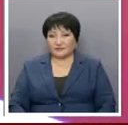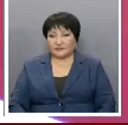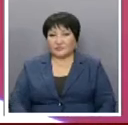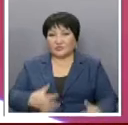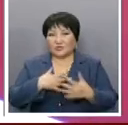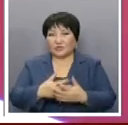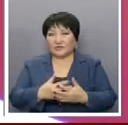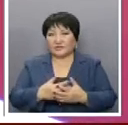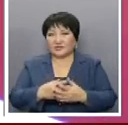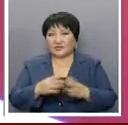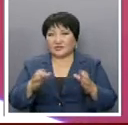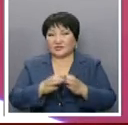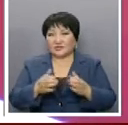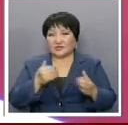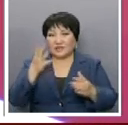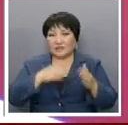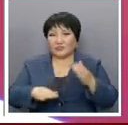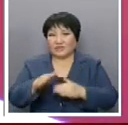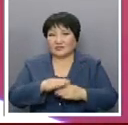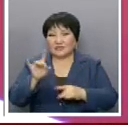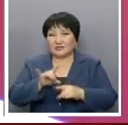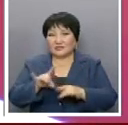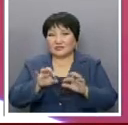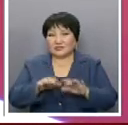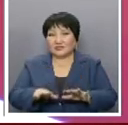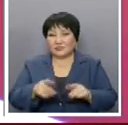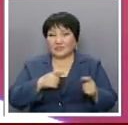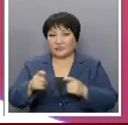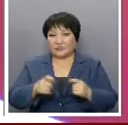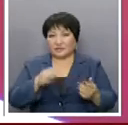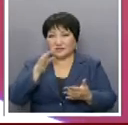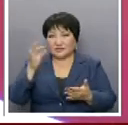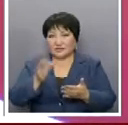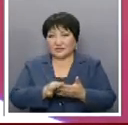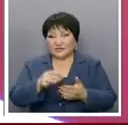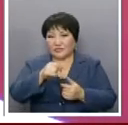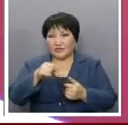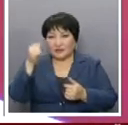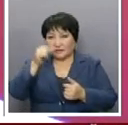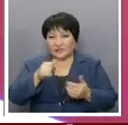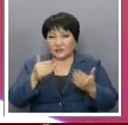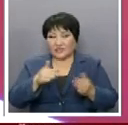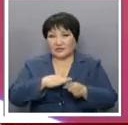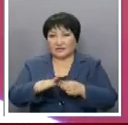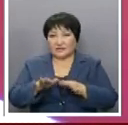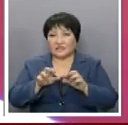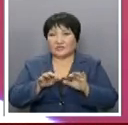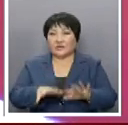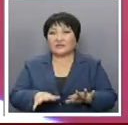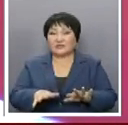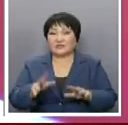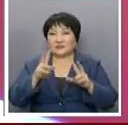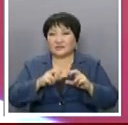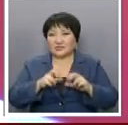Қоғамдық кеңес алдында Алматы қалалық дін істері басқармасы да есеп берді. Былтыр мен биыл атқарылған шаруалардың тізбектеген бөлім